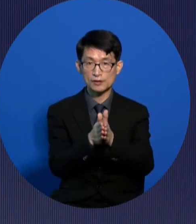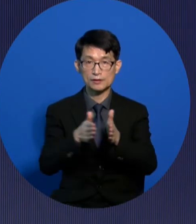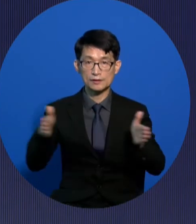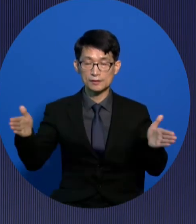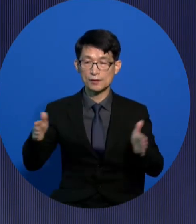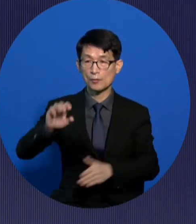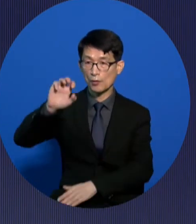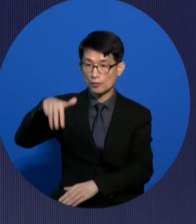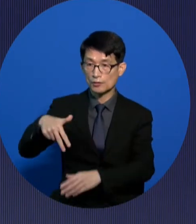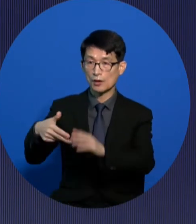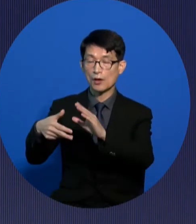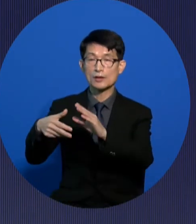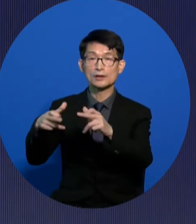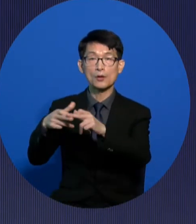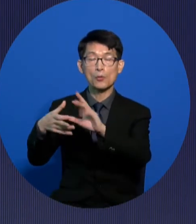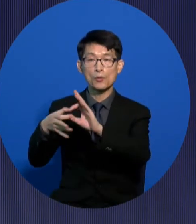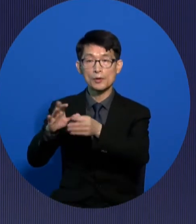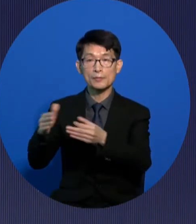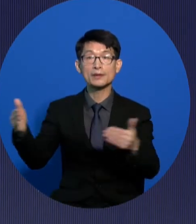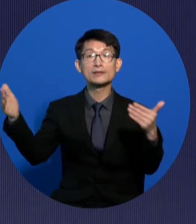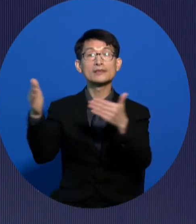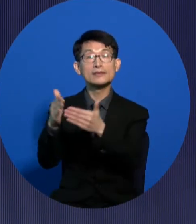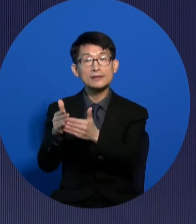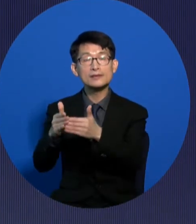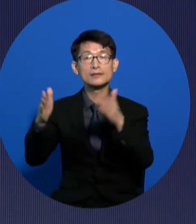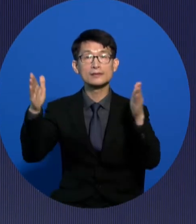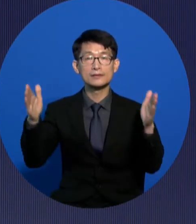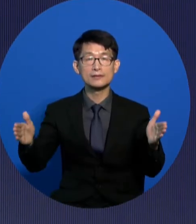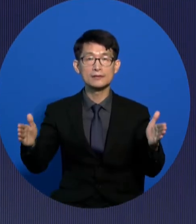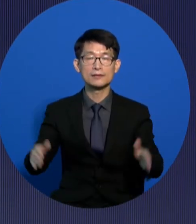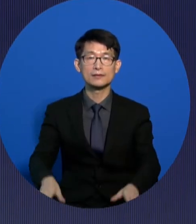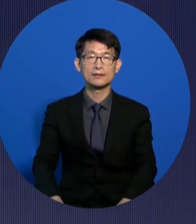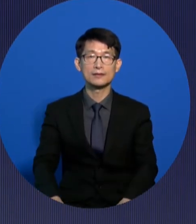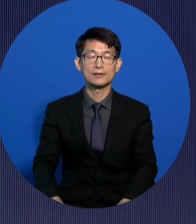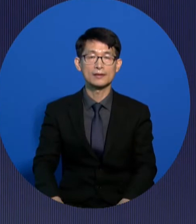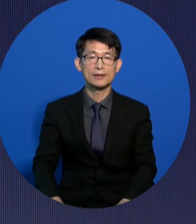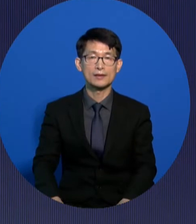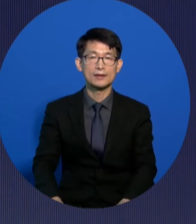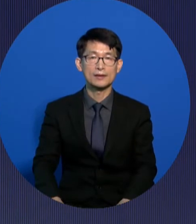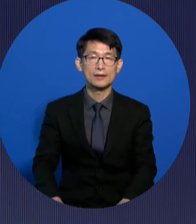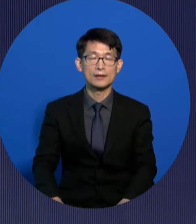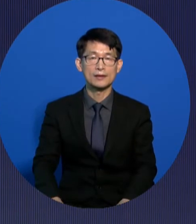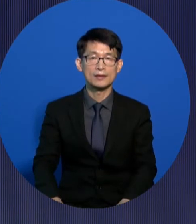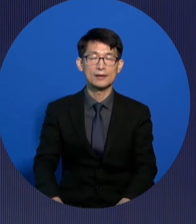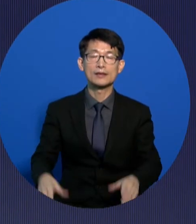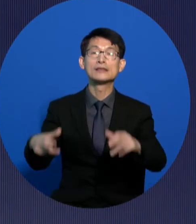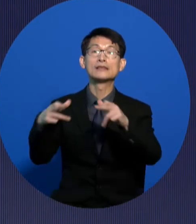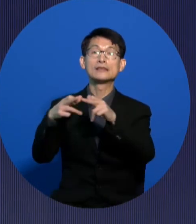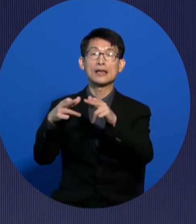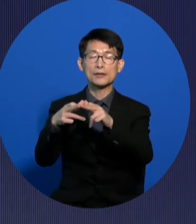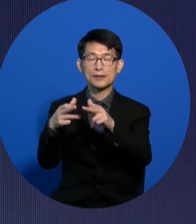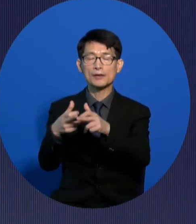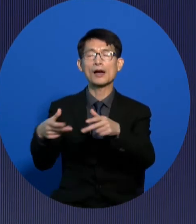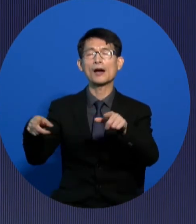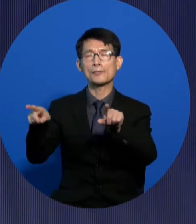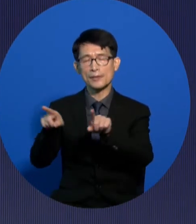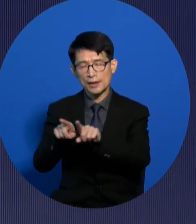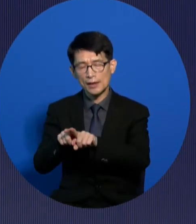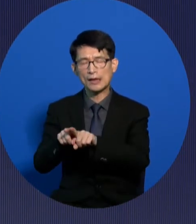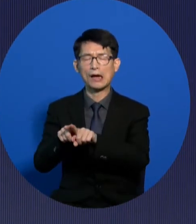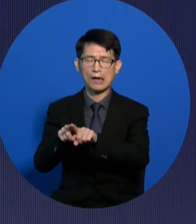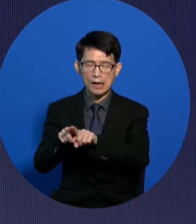저는 약 2만 36km라는 거리를 장애인분들과 눈보라를 맞고 한번